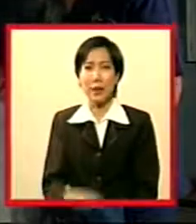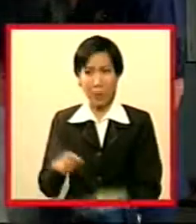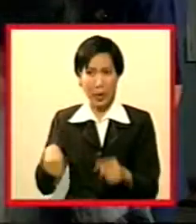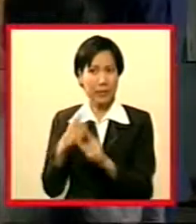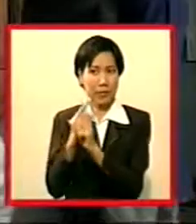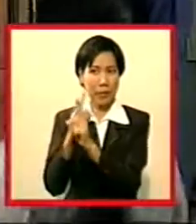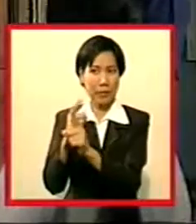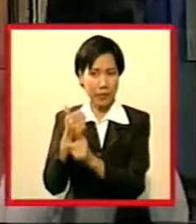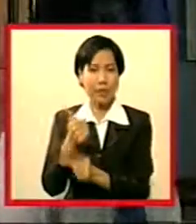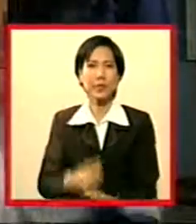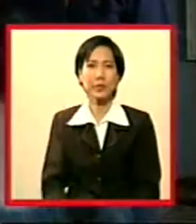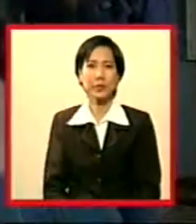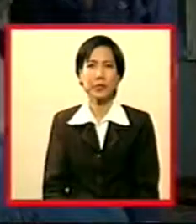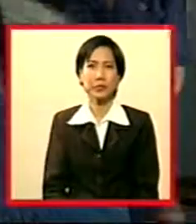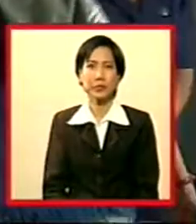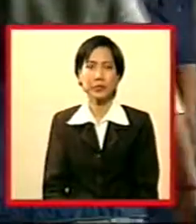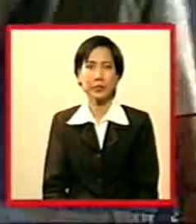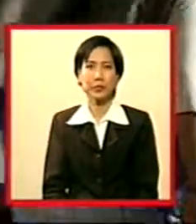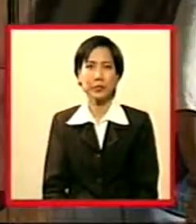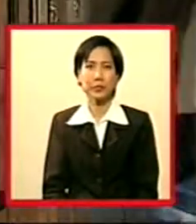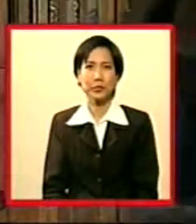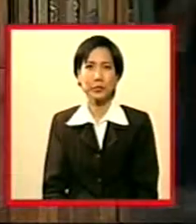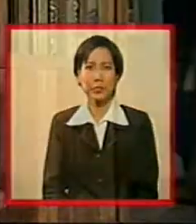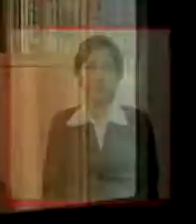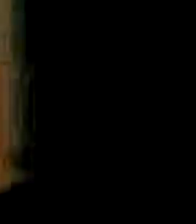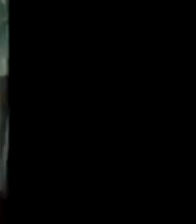งั้นไปกันเลยนะคะ ไปกัน